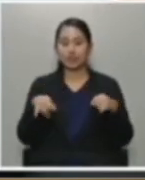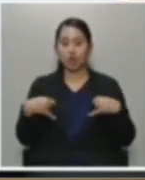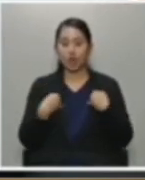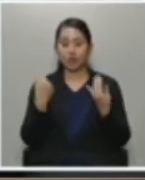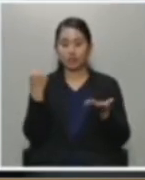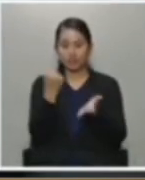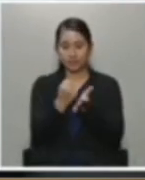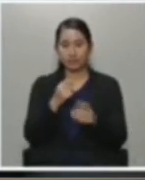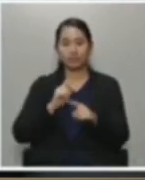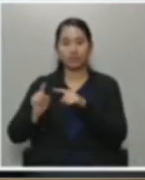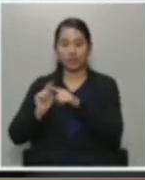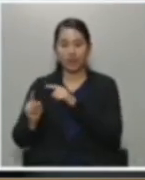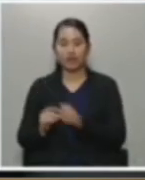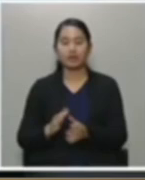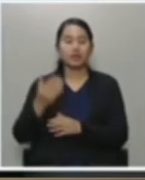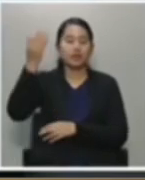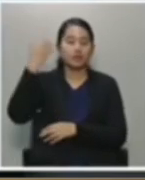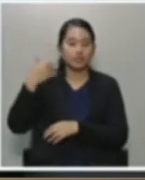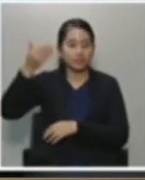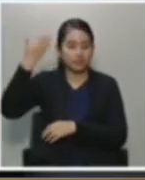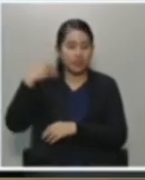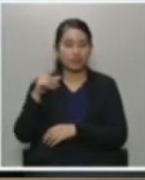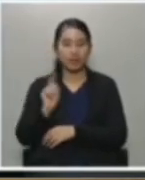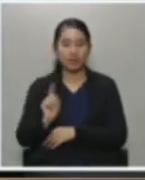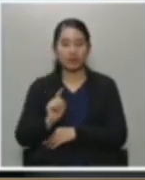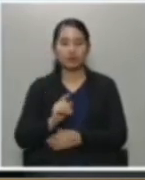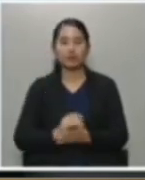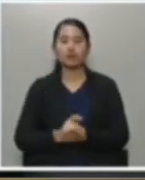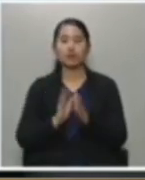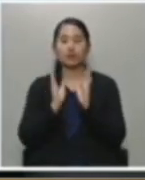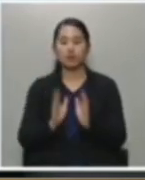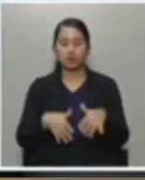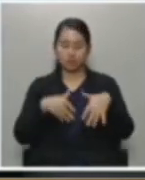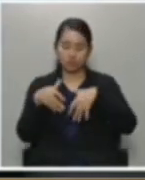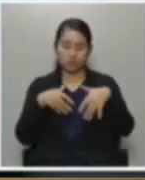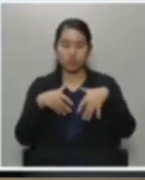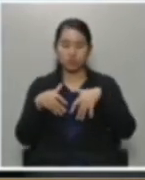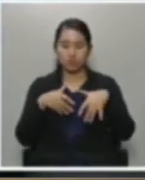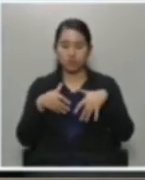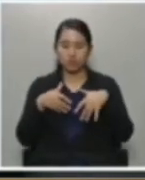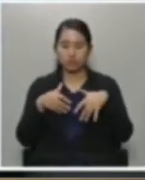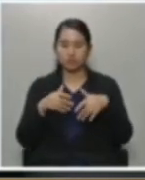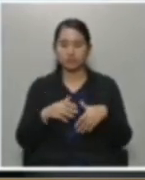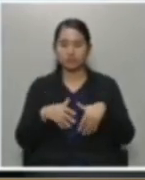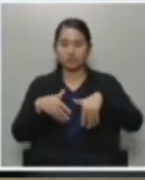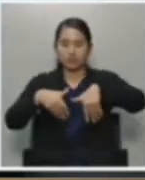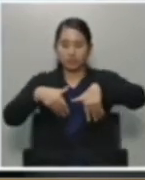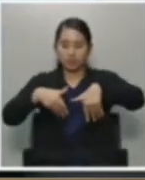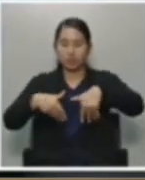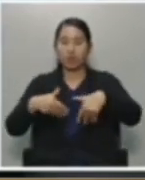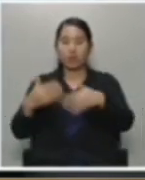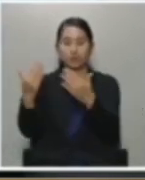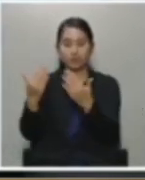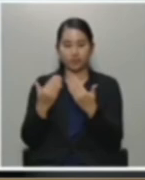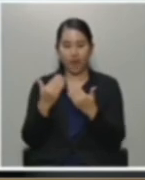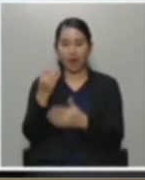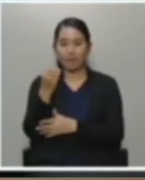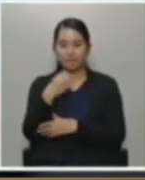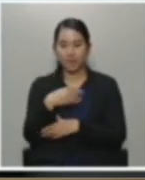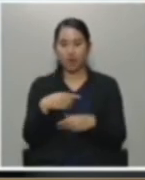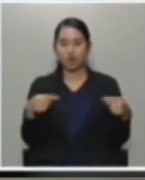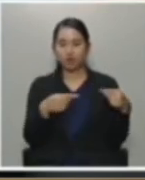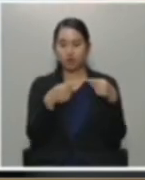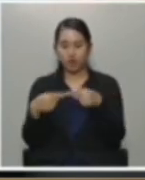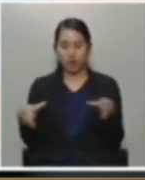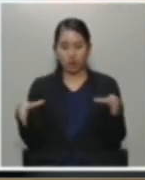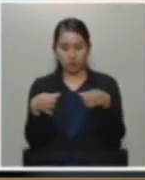างที่ผ่านมามีราษฎรนี่เขาฝากบอกมาถึงคณะกรรมการ